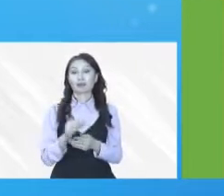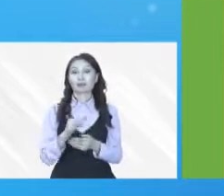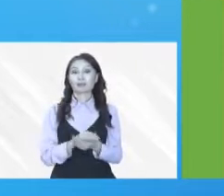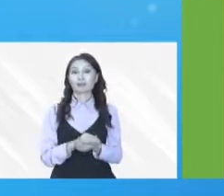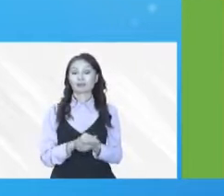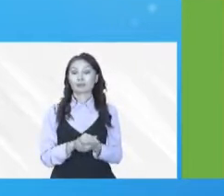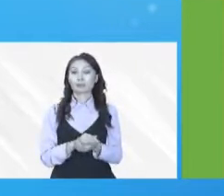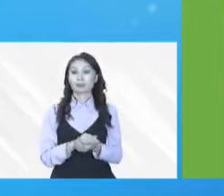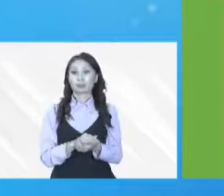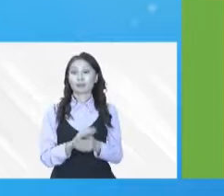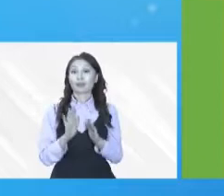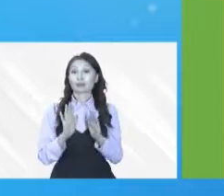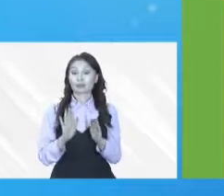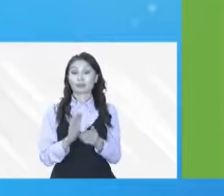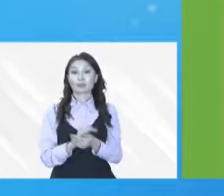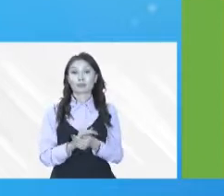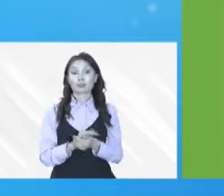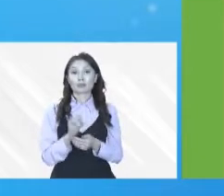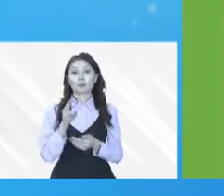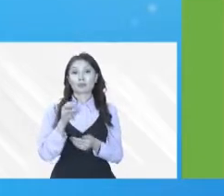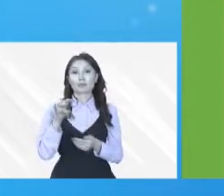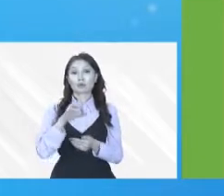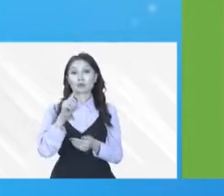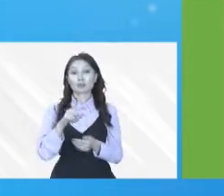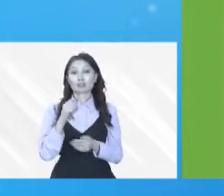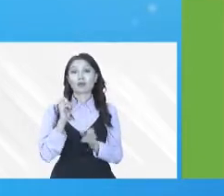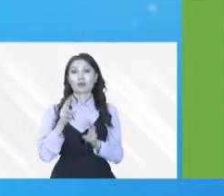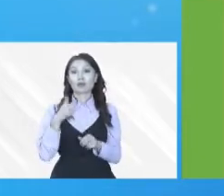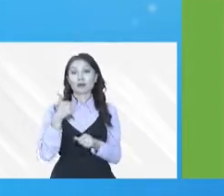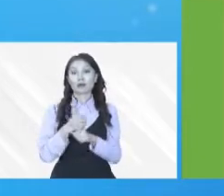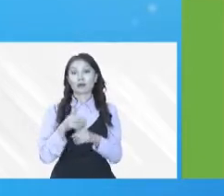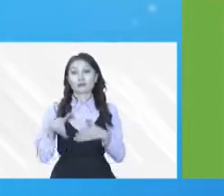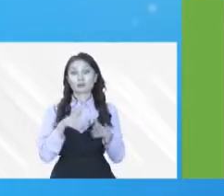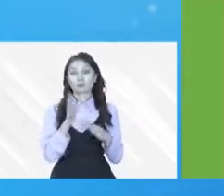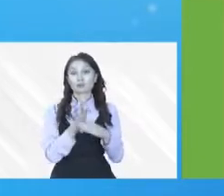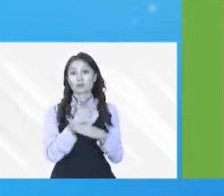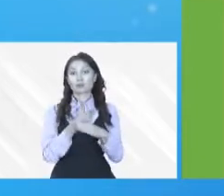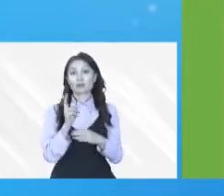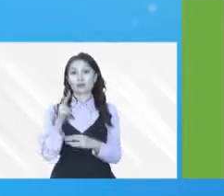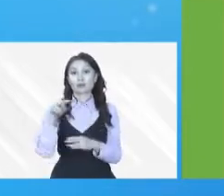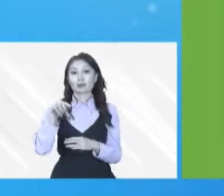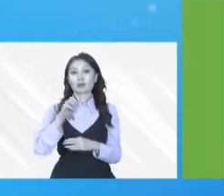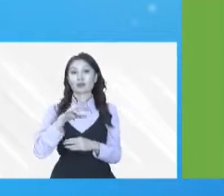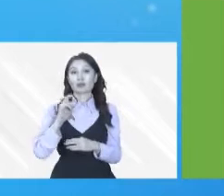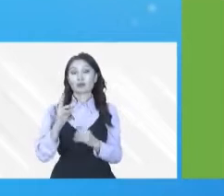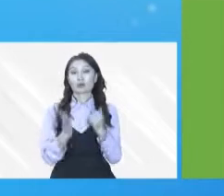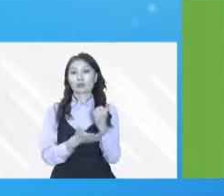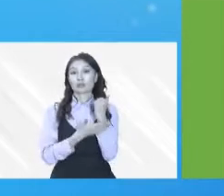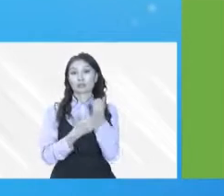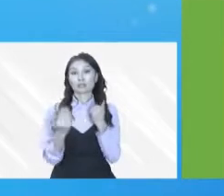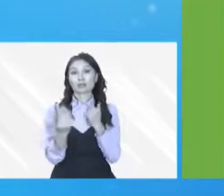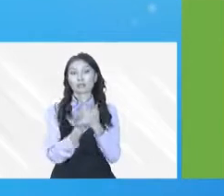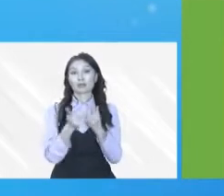митозе. Таким образом, митоз как основной способ деления клеток поддерживает